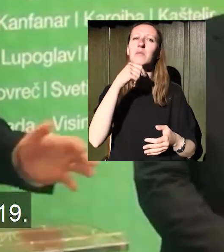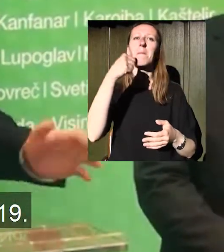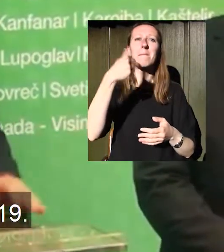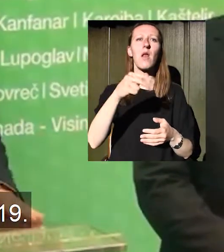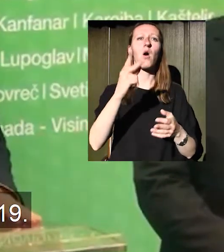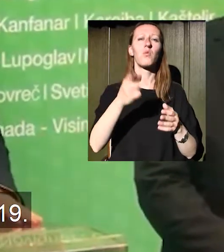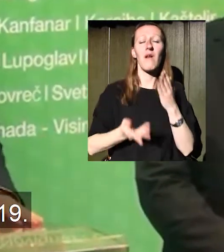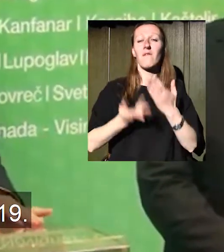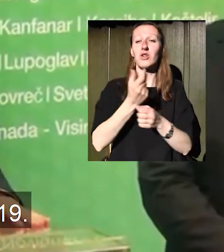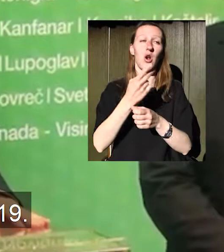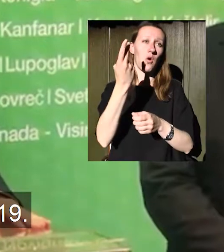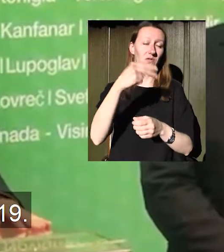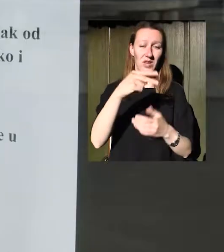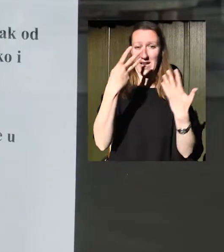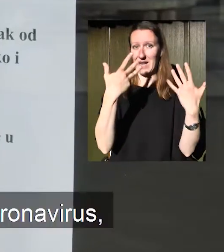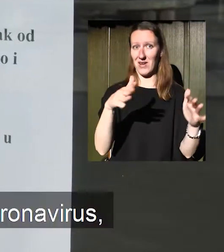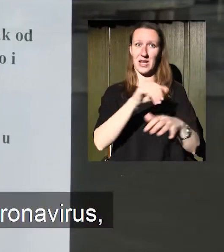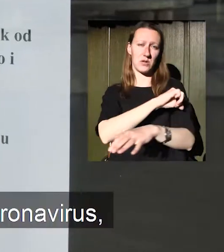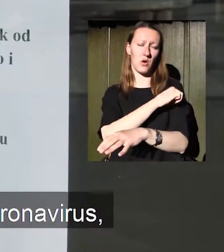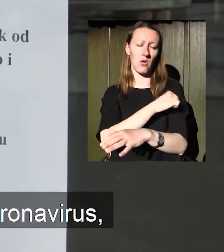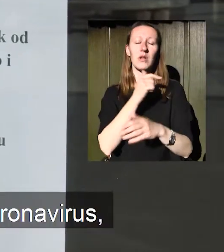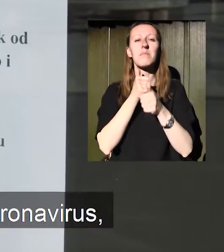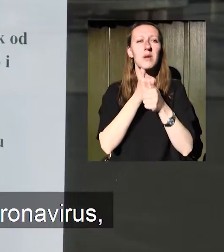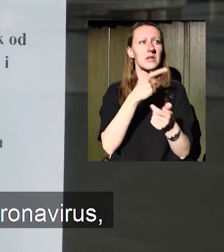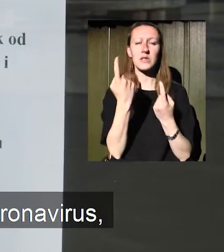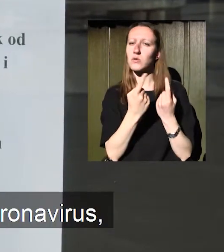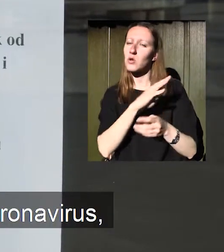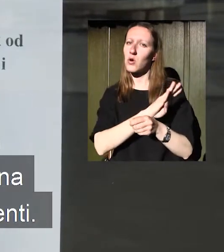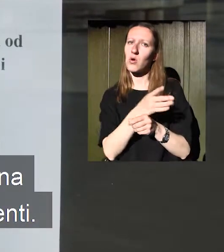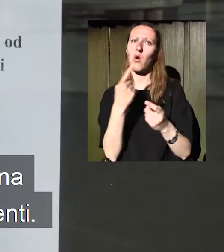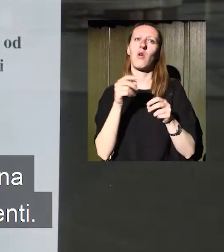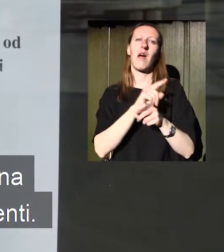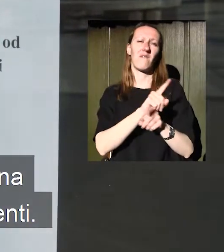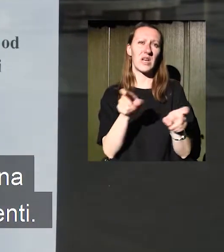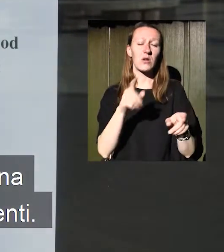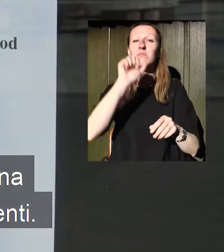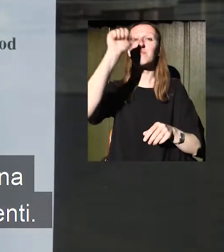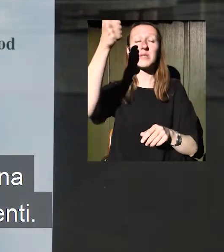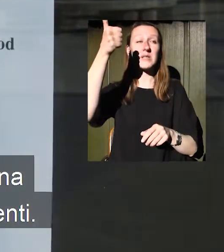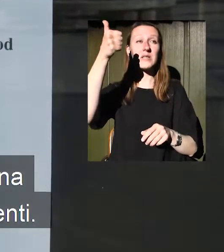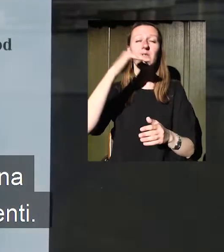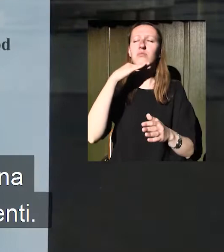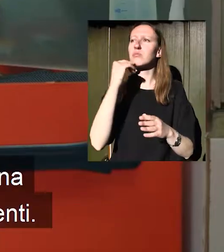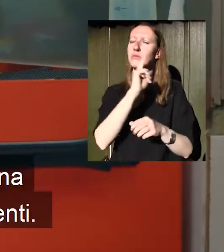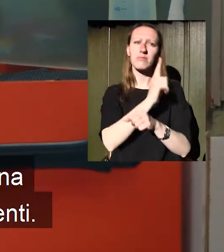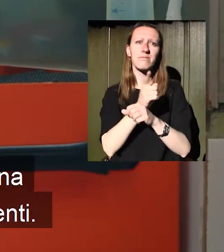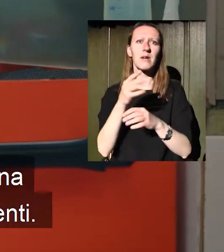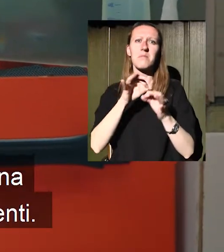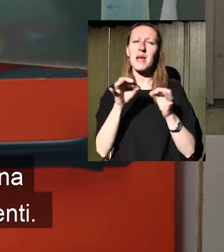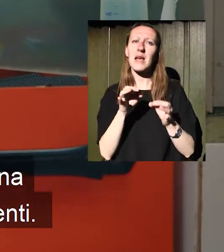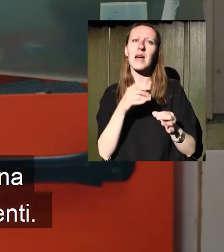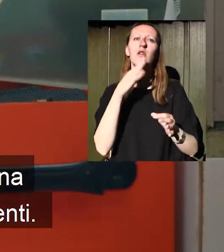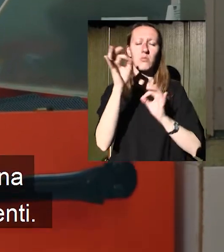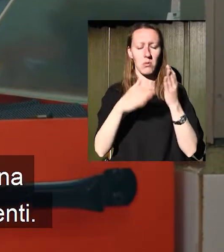kuna više nego u 2019. godini. Prateći situaciju s koronavirusom, među prvima smo donijeli niz mjera za koje je procijenjeno da će biti